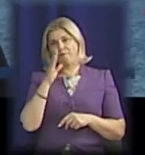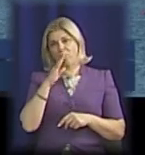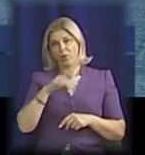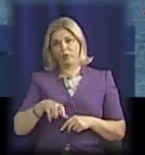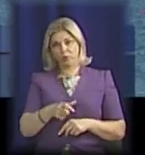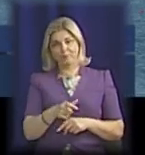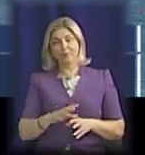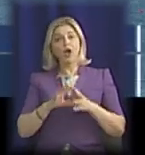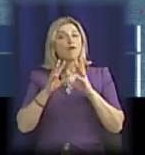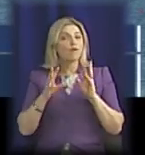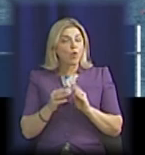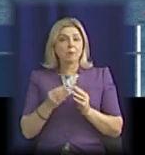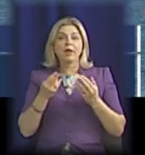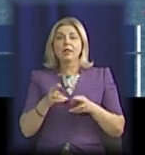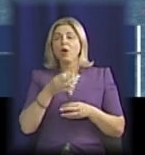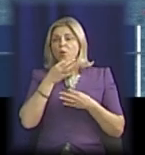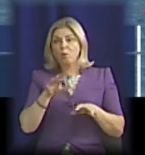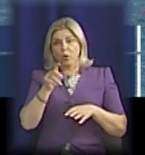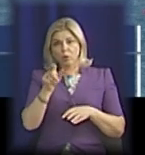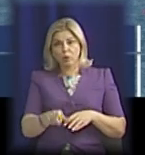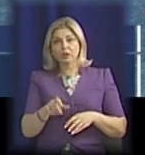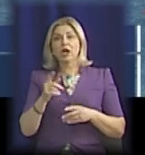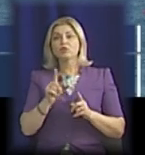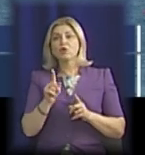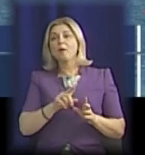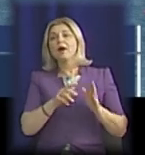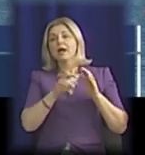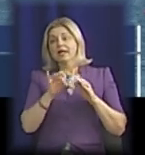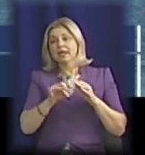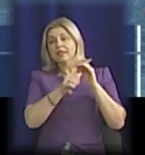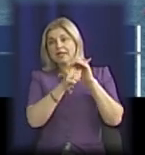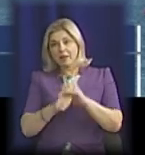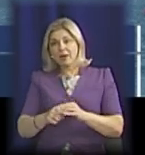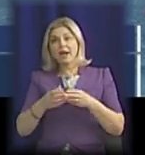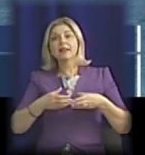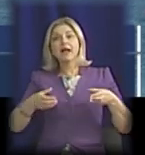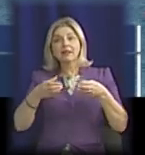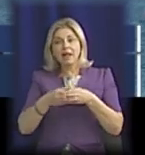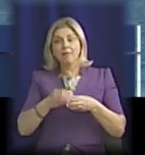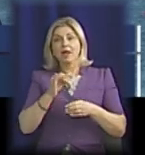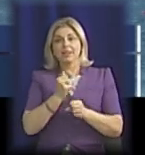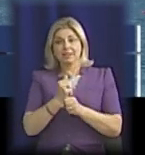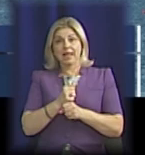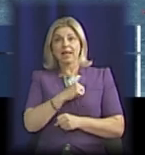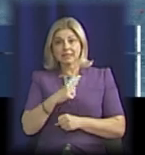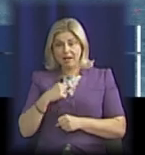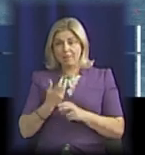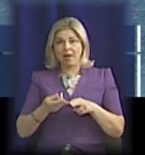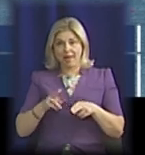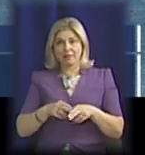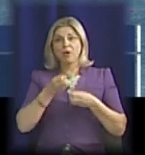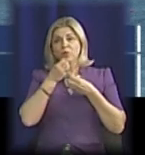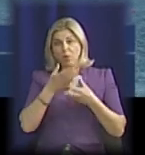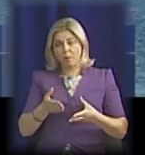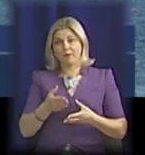В принципі, для будь-якої людини заїхати у якийсь аероклуб та стрибнути тандемом, зробити цей крок самотужки – це дуже добре. Так би